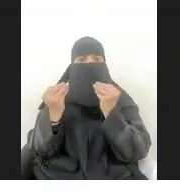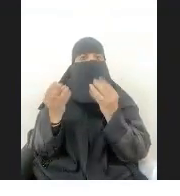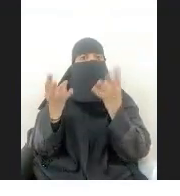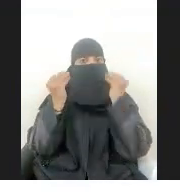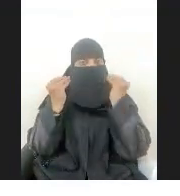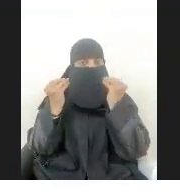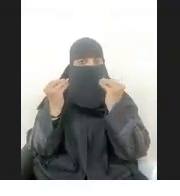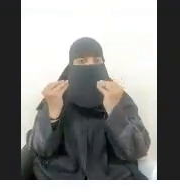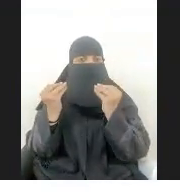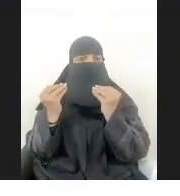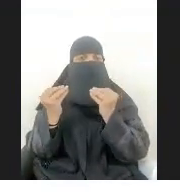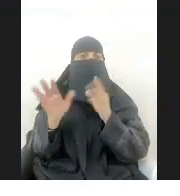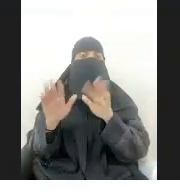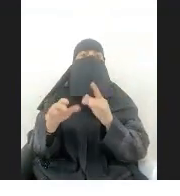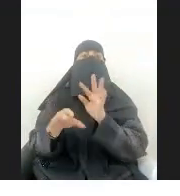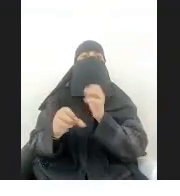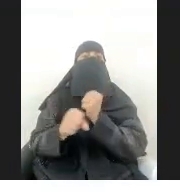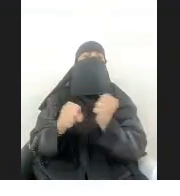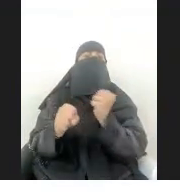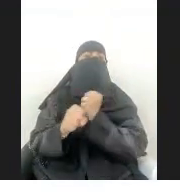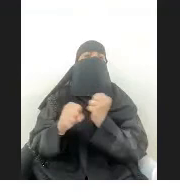عملية